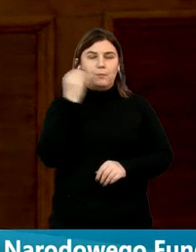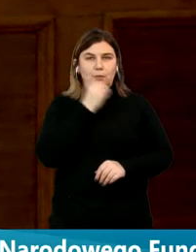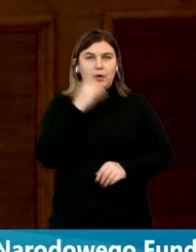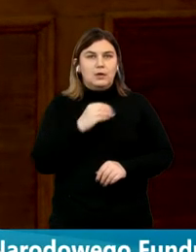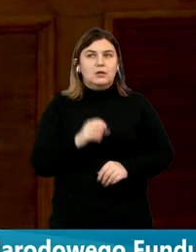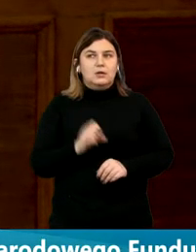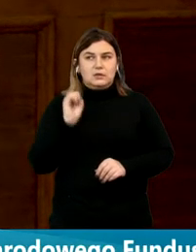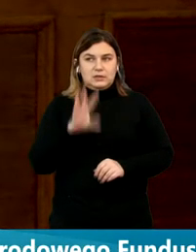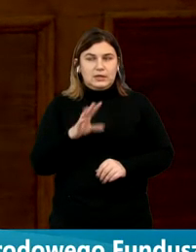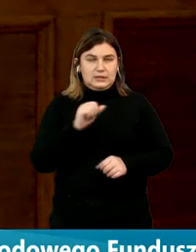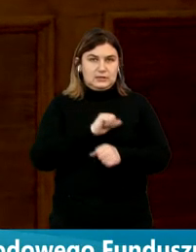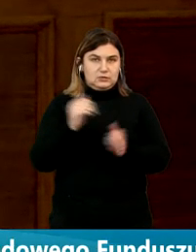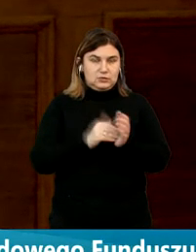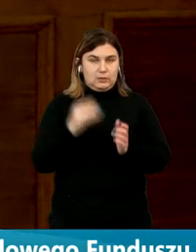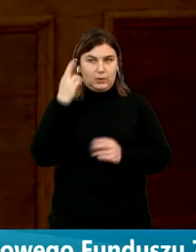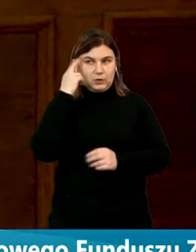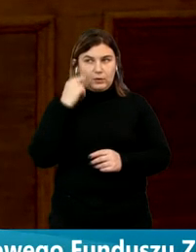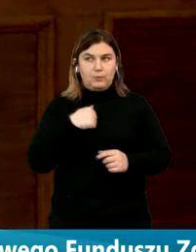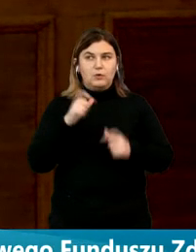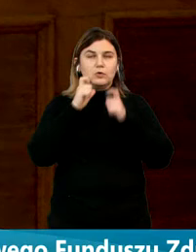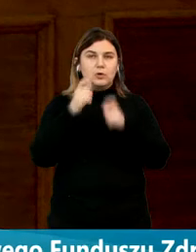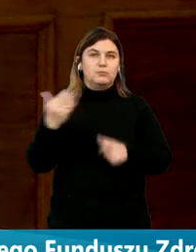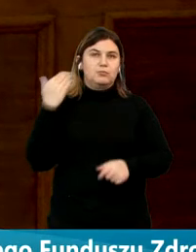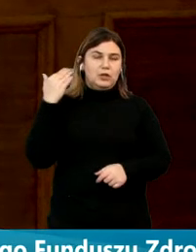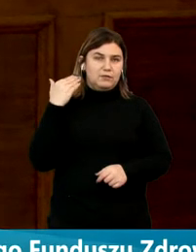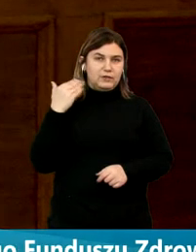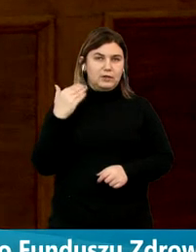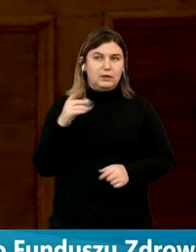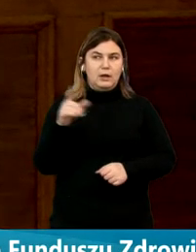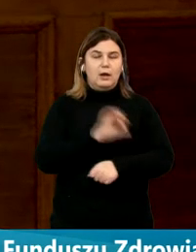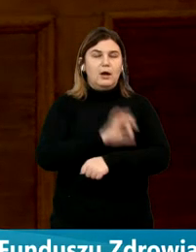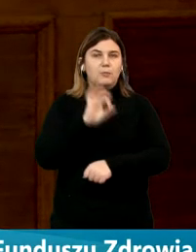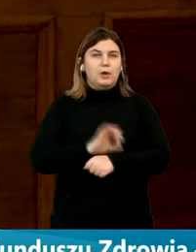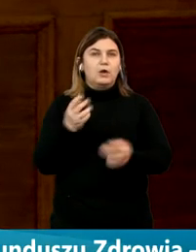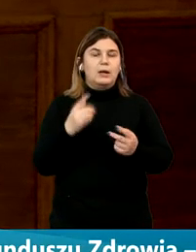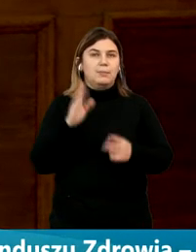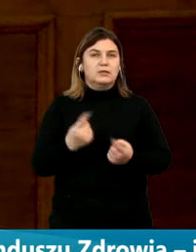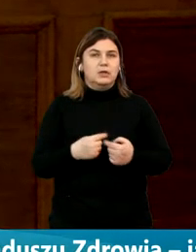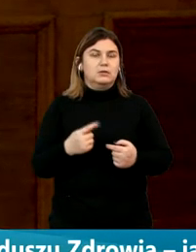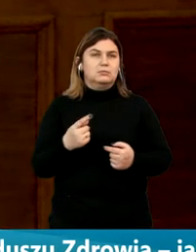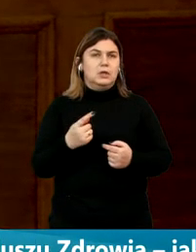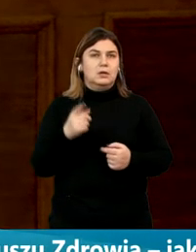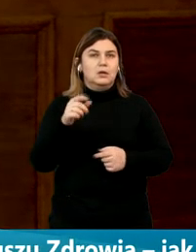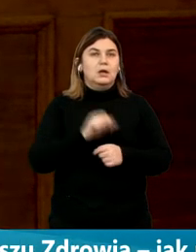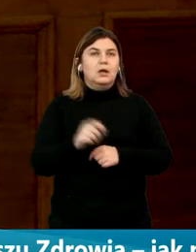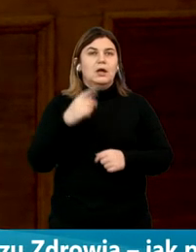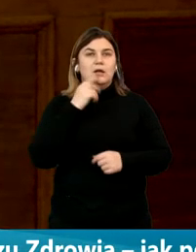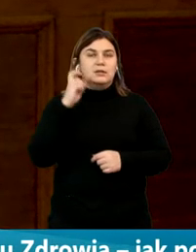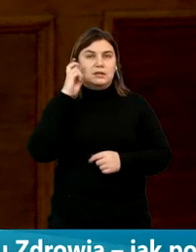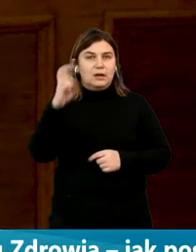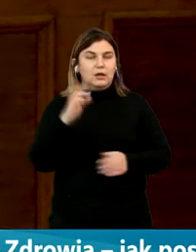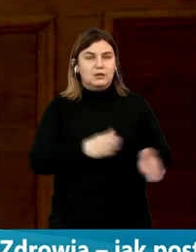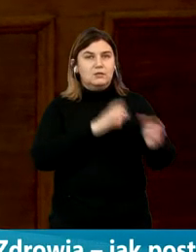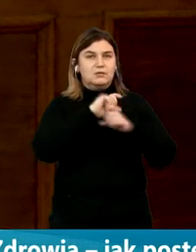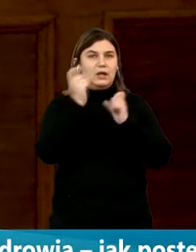właśnie tak należy rozumieć tę moją deklarację sprzed chwili. Projekt będzie obejmował, tramwajowy kolejny będzie obejmował całą